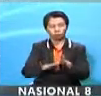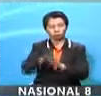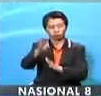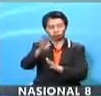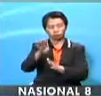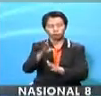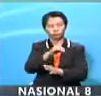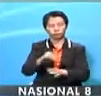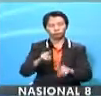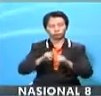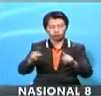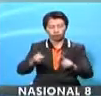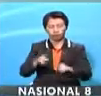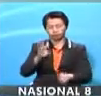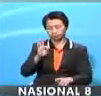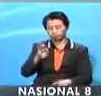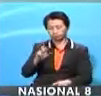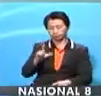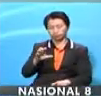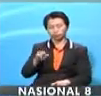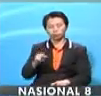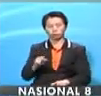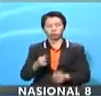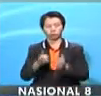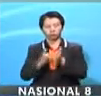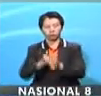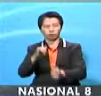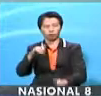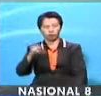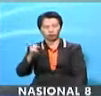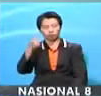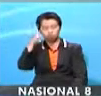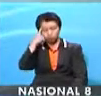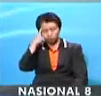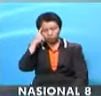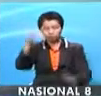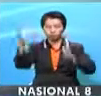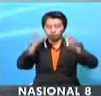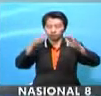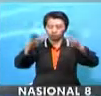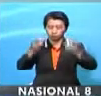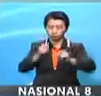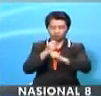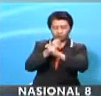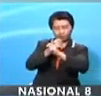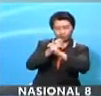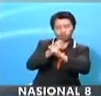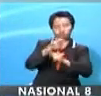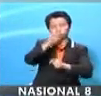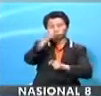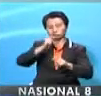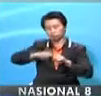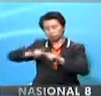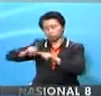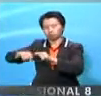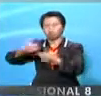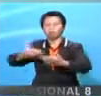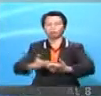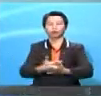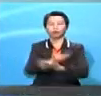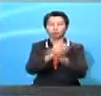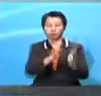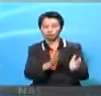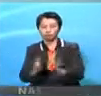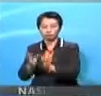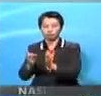pertumbuhan. Namun, fellow ekonomi ISIS Firdaus Rosli berpendapat Malaysia mampu berdaya tahan ekoran pelbagai pembaharuan struktur